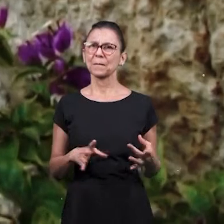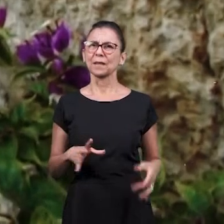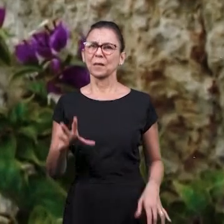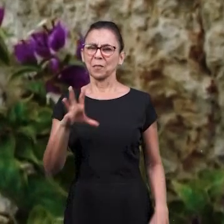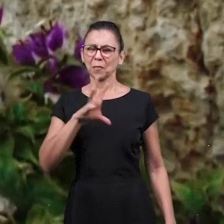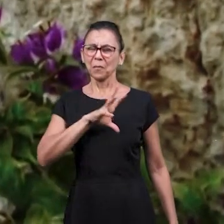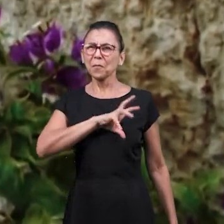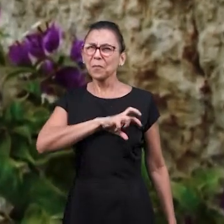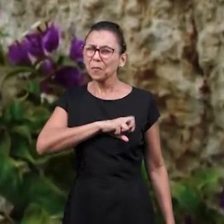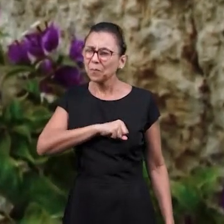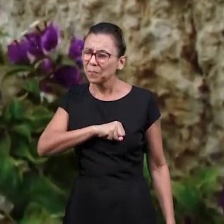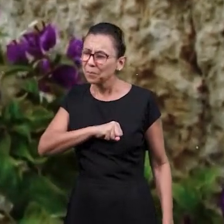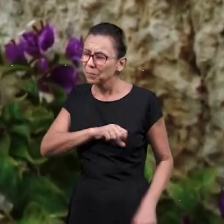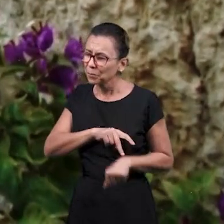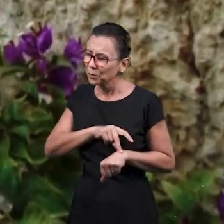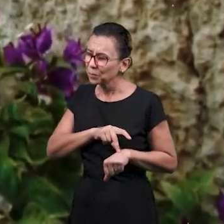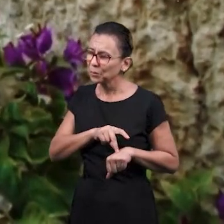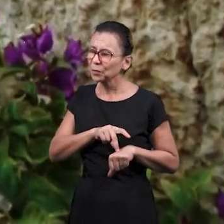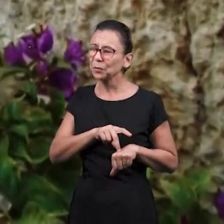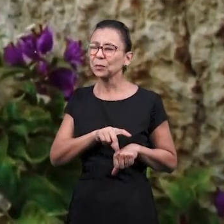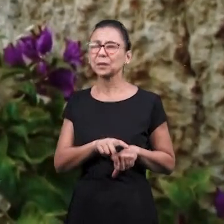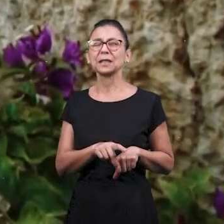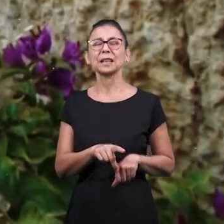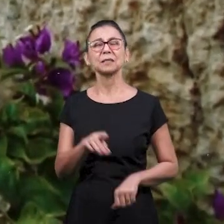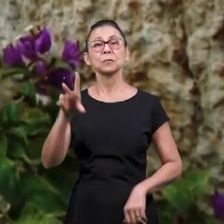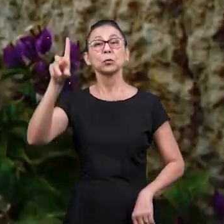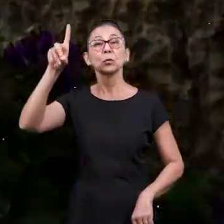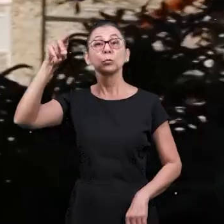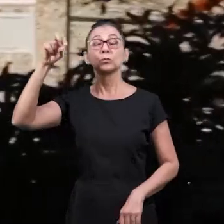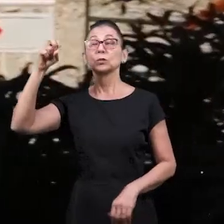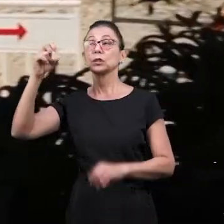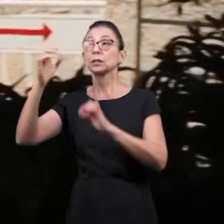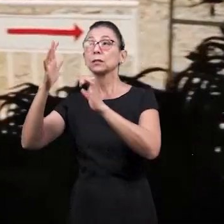Это несравненная любовь. Она